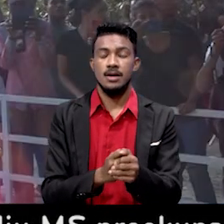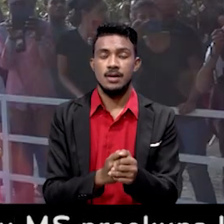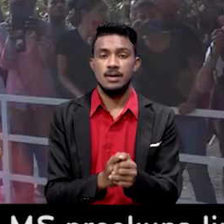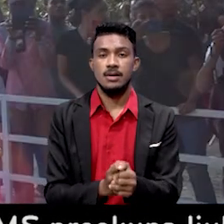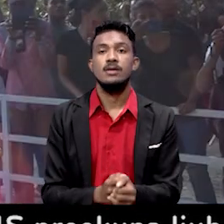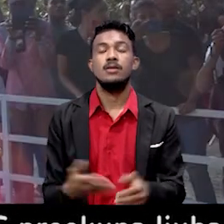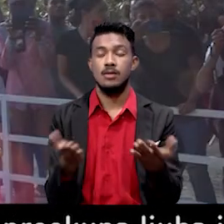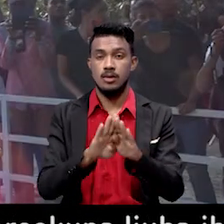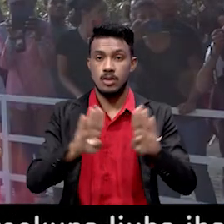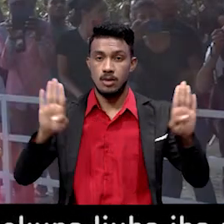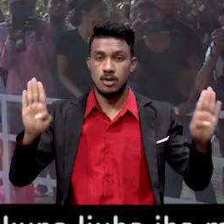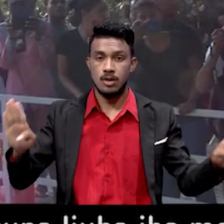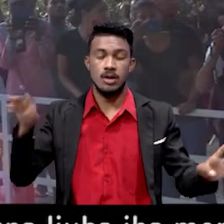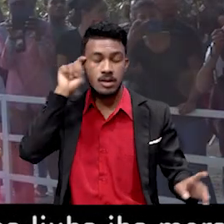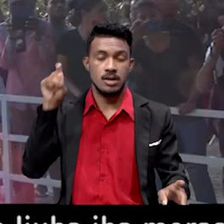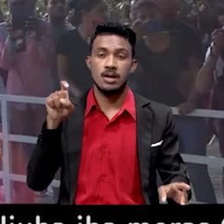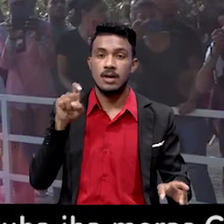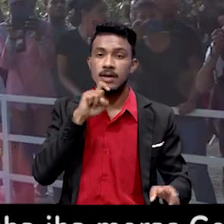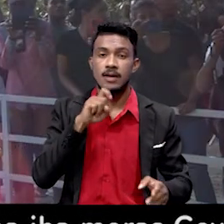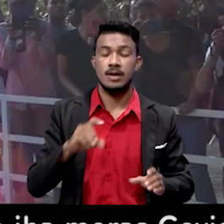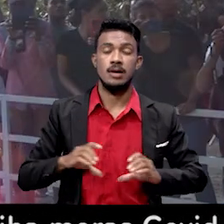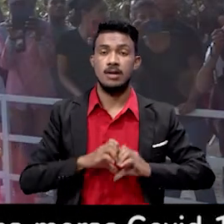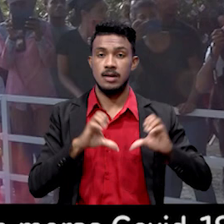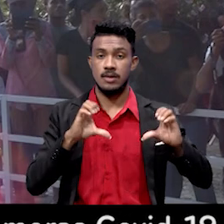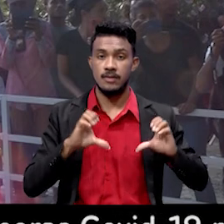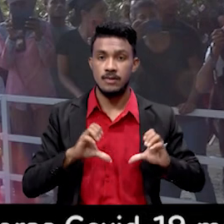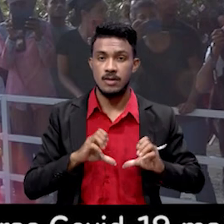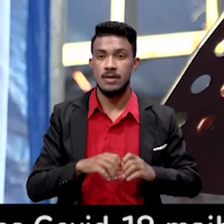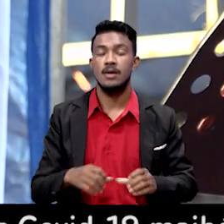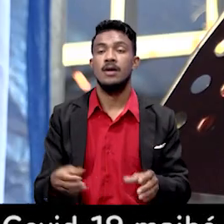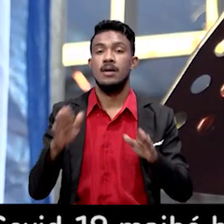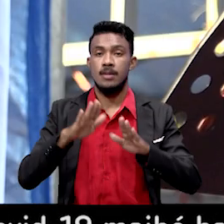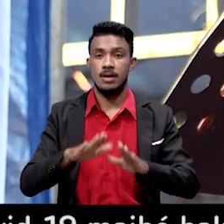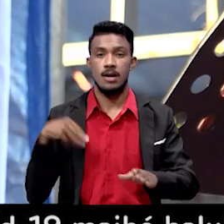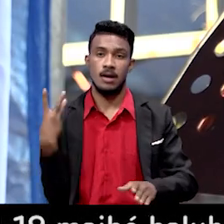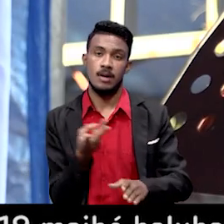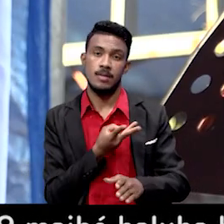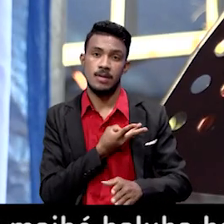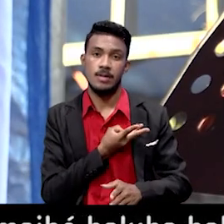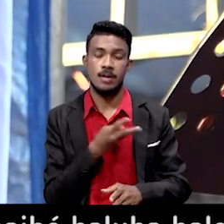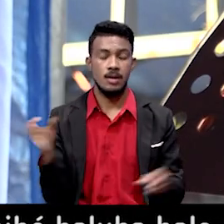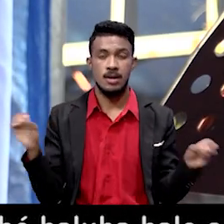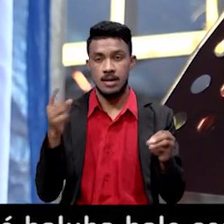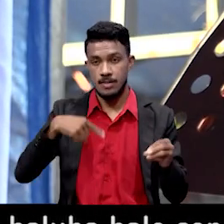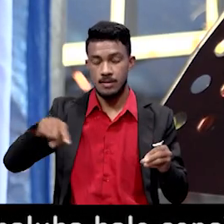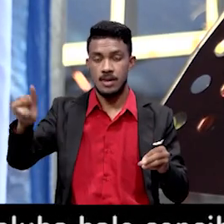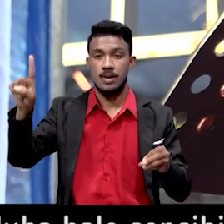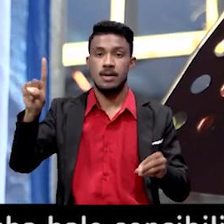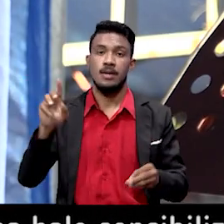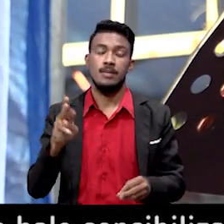ni kaman. Olaran dia. Mai tau monumenti dan ni hapada kami nyai. Ami la ba mitnaru ami mekai ipun am